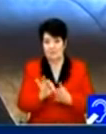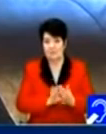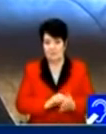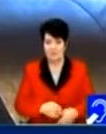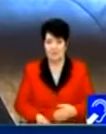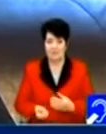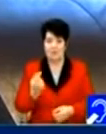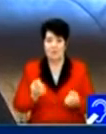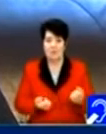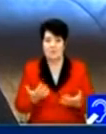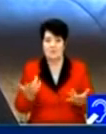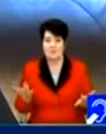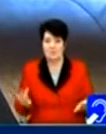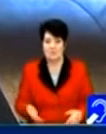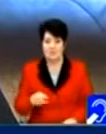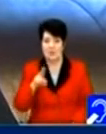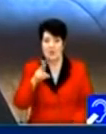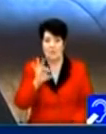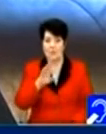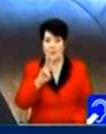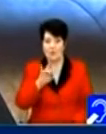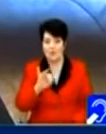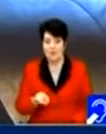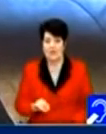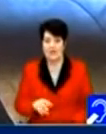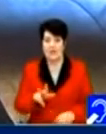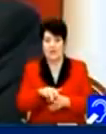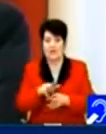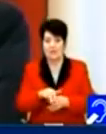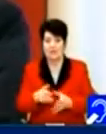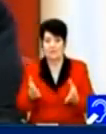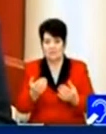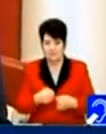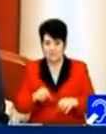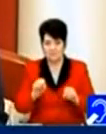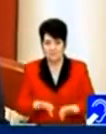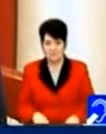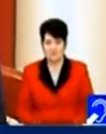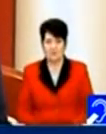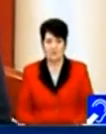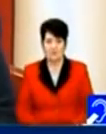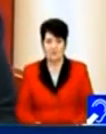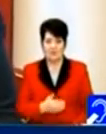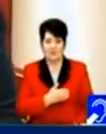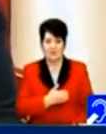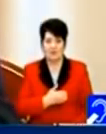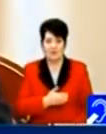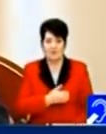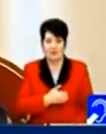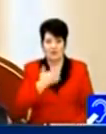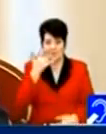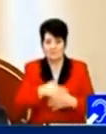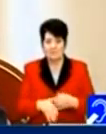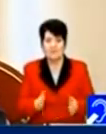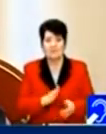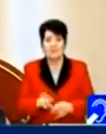văzut că a apărut și niște pone, niște căluțe acolo, toți au luat careva măsuri. Eu vreau să înțeleg mai întâi ce a fost în